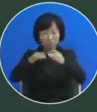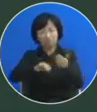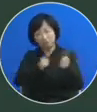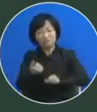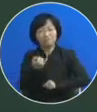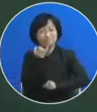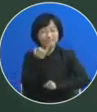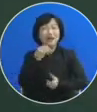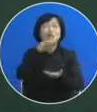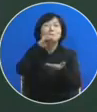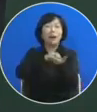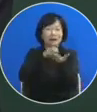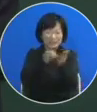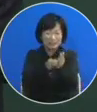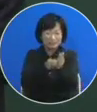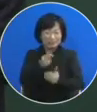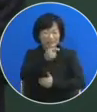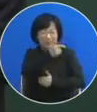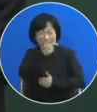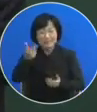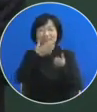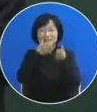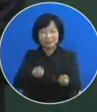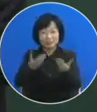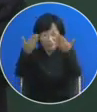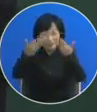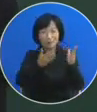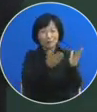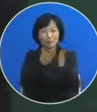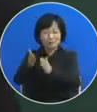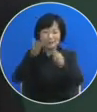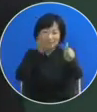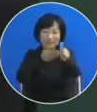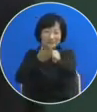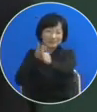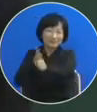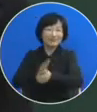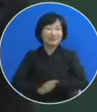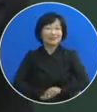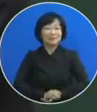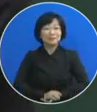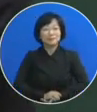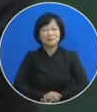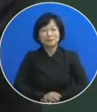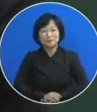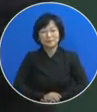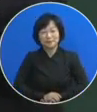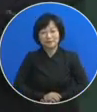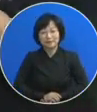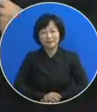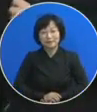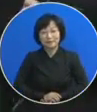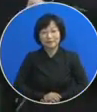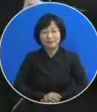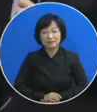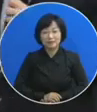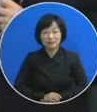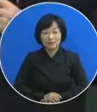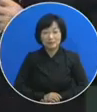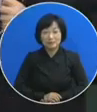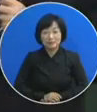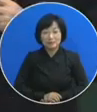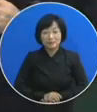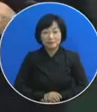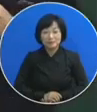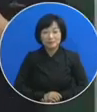staking your lives. 그 정도로 큰 축복이다. And that's how great a blessing is. 시대 역사 일으켰어요. And so works took place in that age. 이렇게 된 겁니다. That's